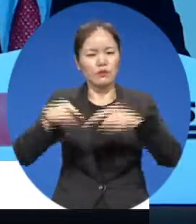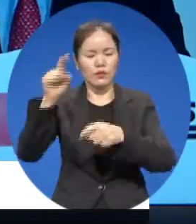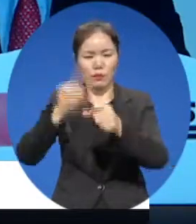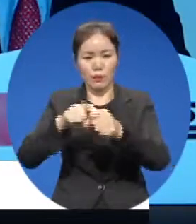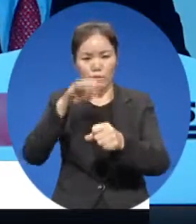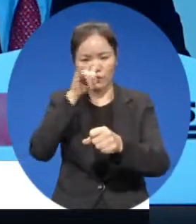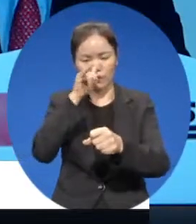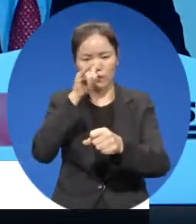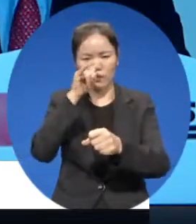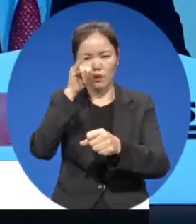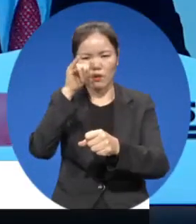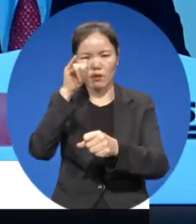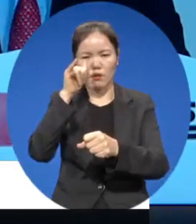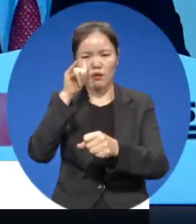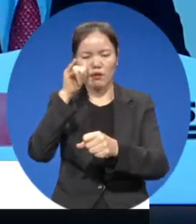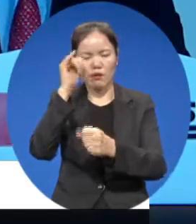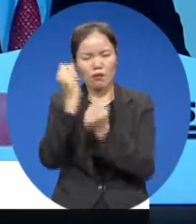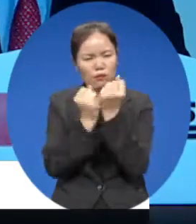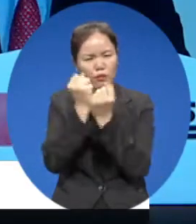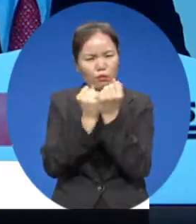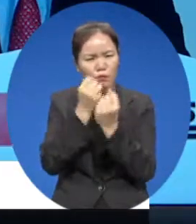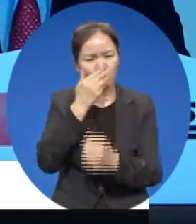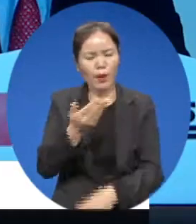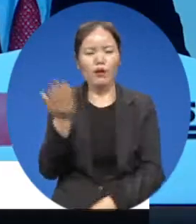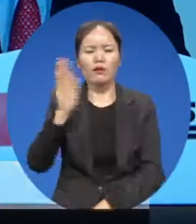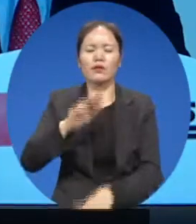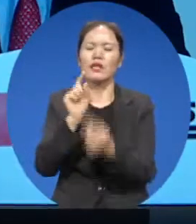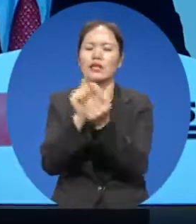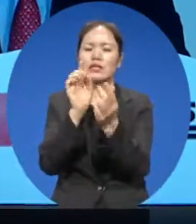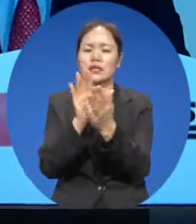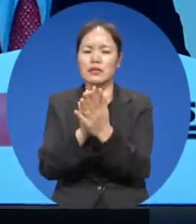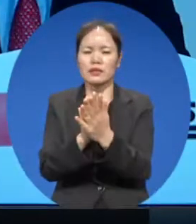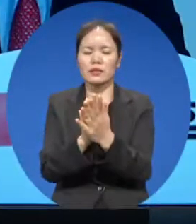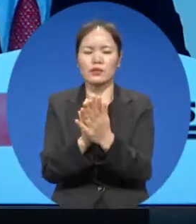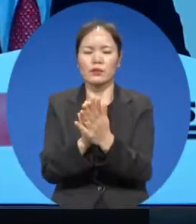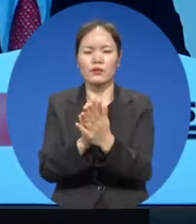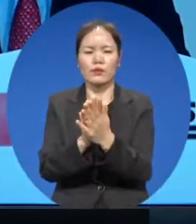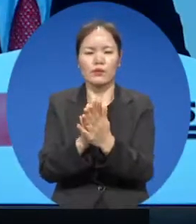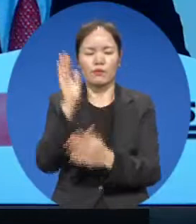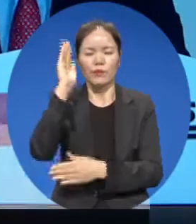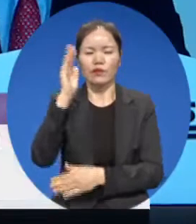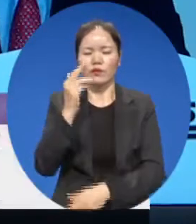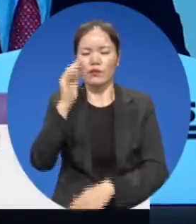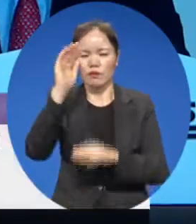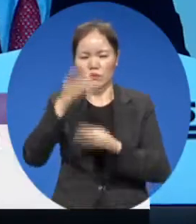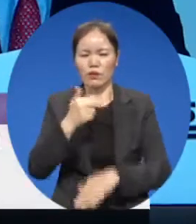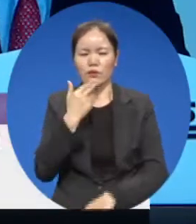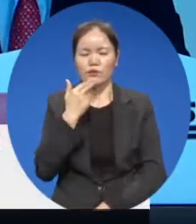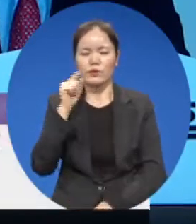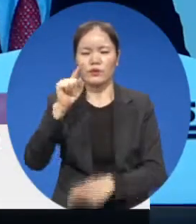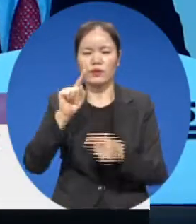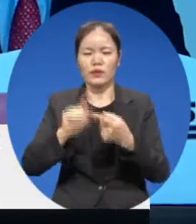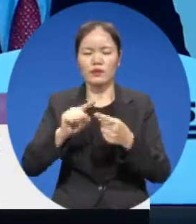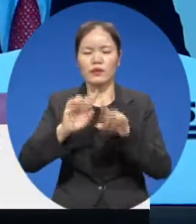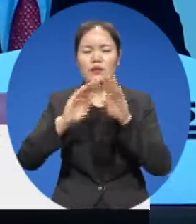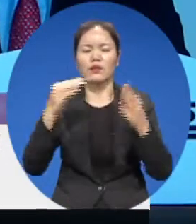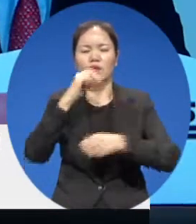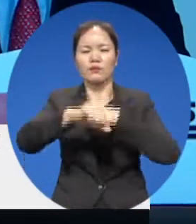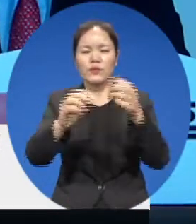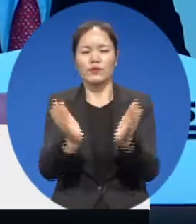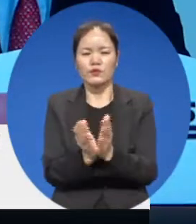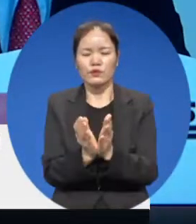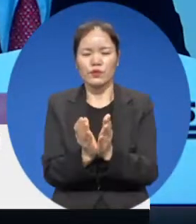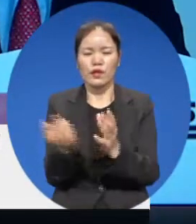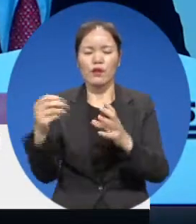해석으로 살을 붙일 수 있겠지만 적어도 직접적인 표현은 없었거든요 근데 이에 대해서 열린 민주당 체강 대표를 비롯한 여권의